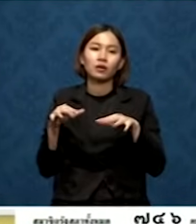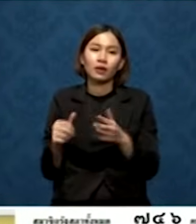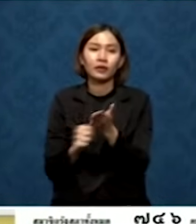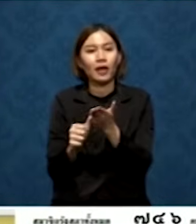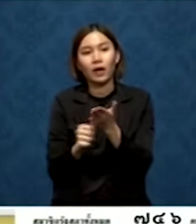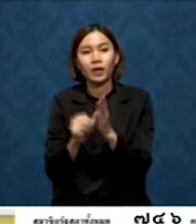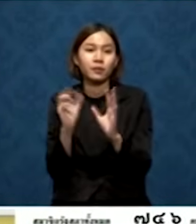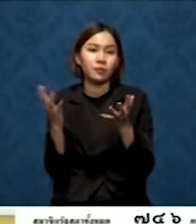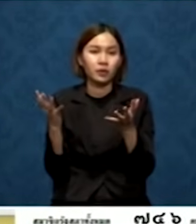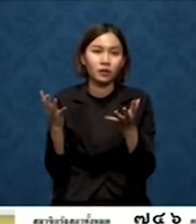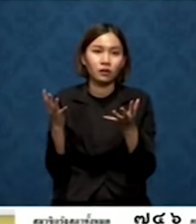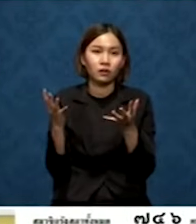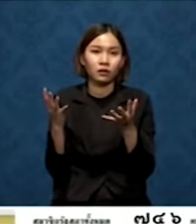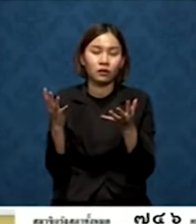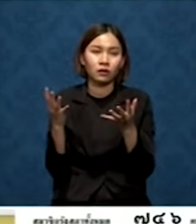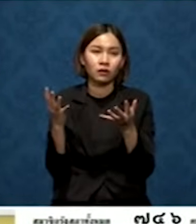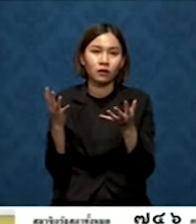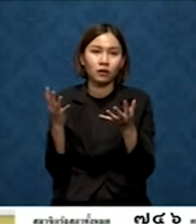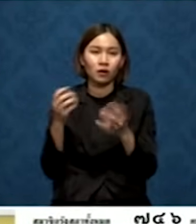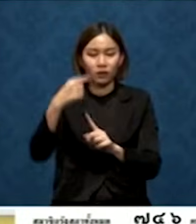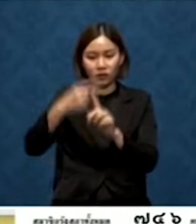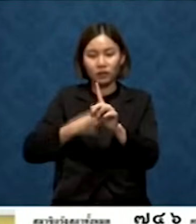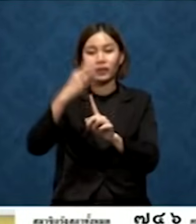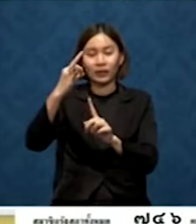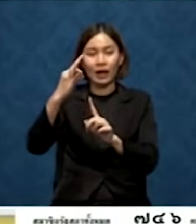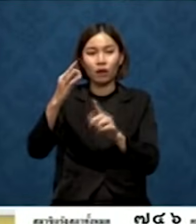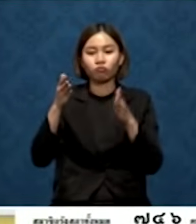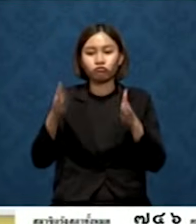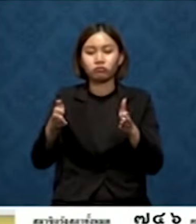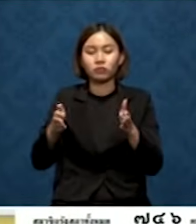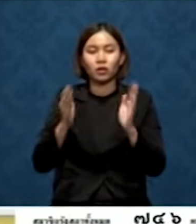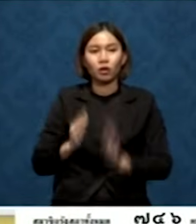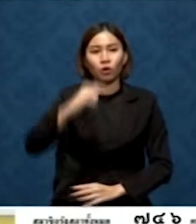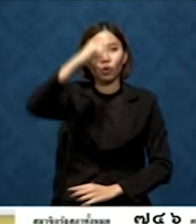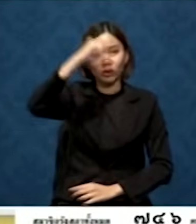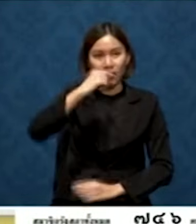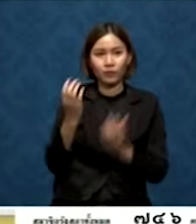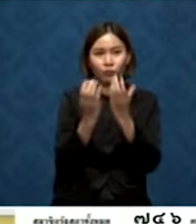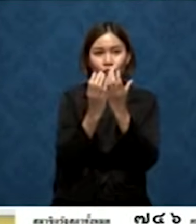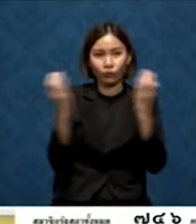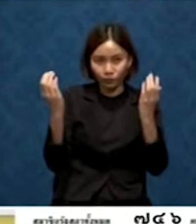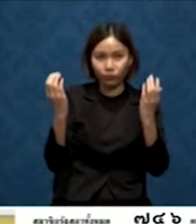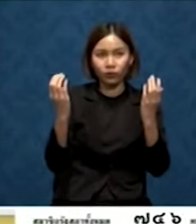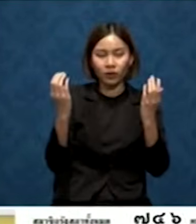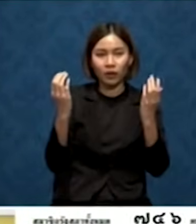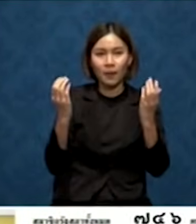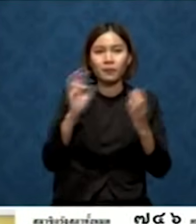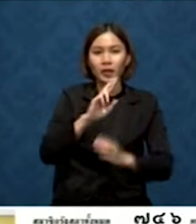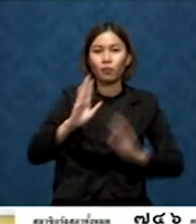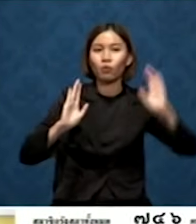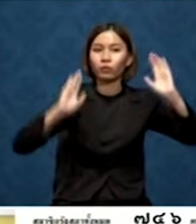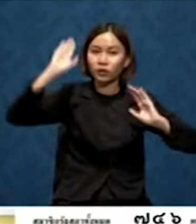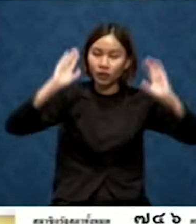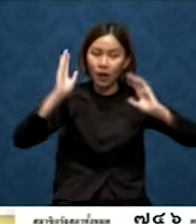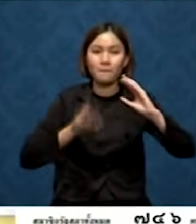รัฐธรรมนูญเลยภายในระยะเวลาไม่ถึง 9เดือนครับคนไทยก็จะได้รัฐธรรมนูญที่เป็นประชาธิปไตยมากขึ้นโดยอัตโนมัติ